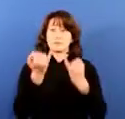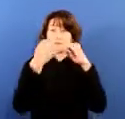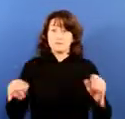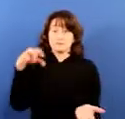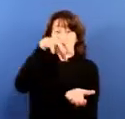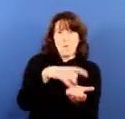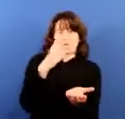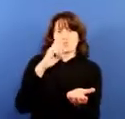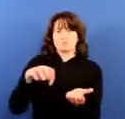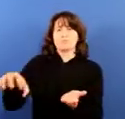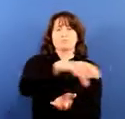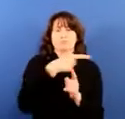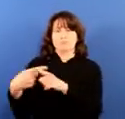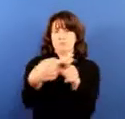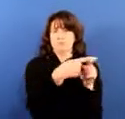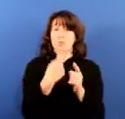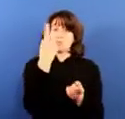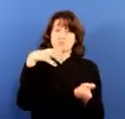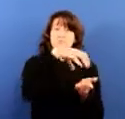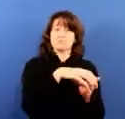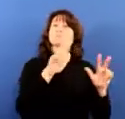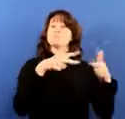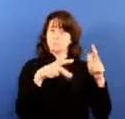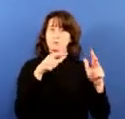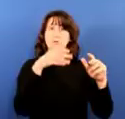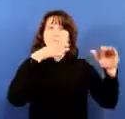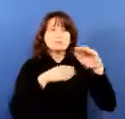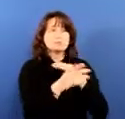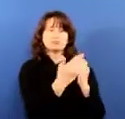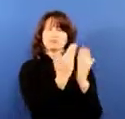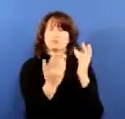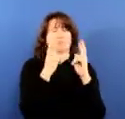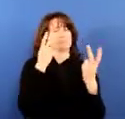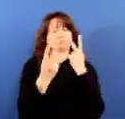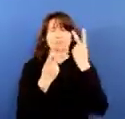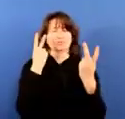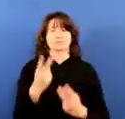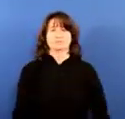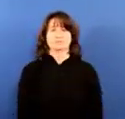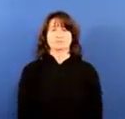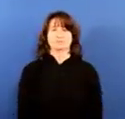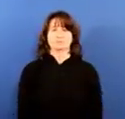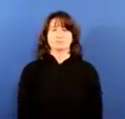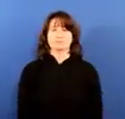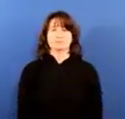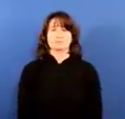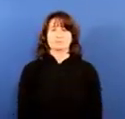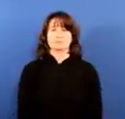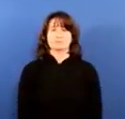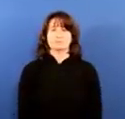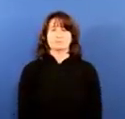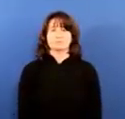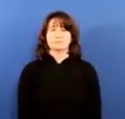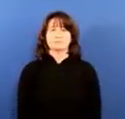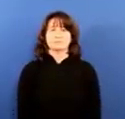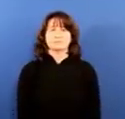aurtengo edizioko partaide guztien izenean. Aldu nagusiak hiriaren eta lurraldaren arteko itun horren lidergo espiritua nabarmendu